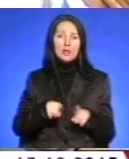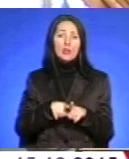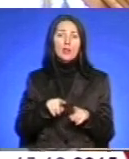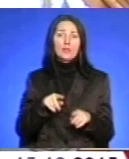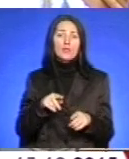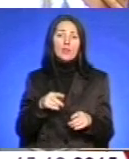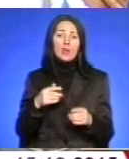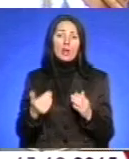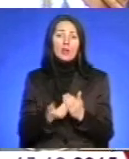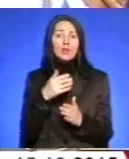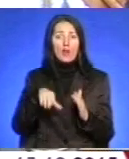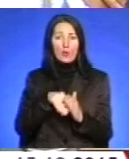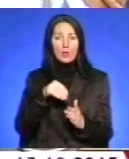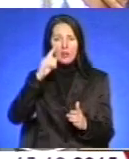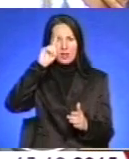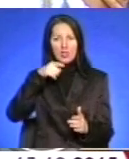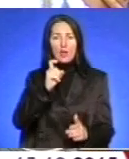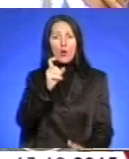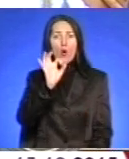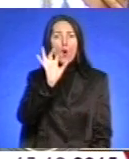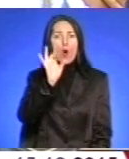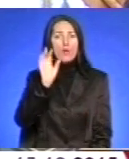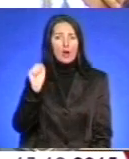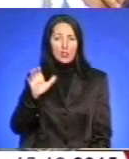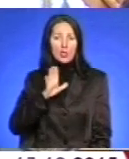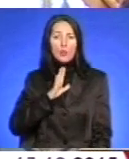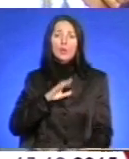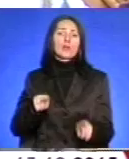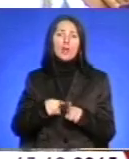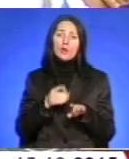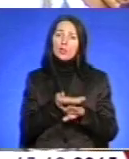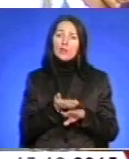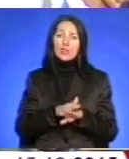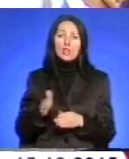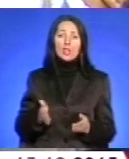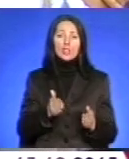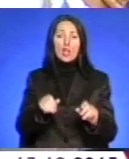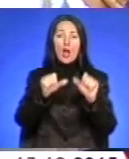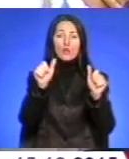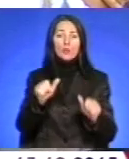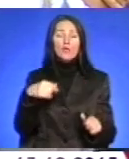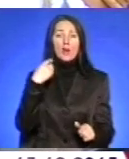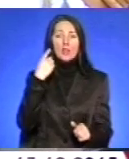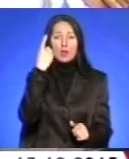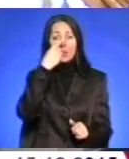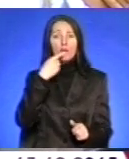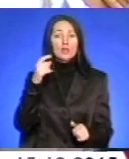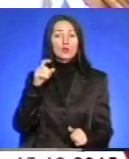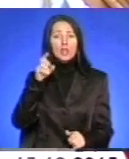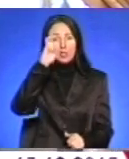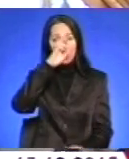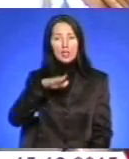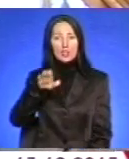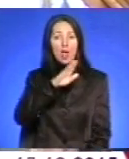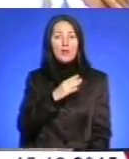шлях формування власної держави. Більше того, це було десь прикладом для того, щоб ми виробили